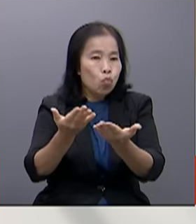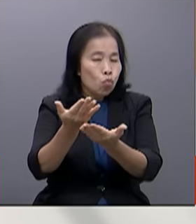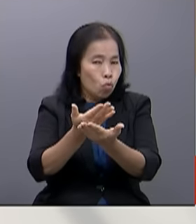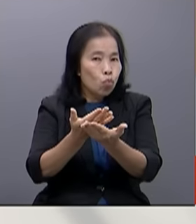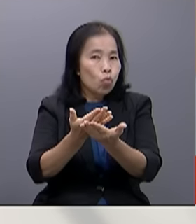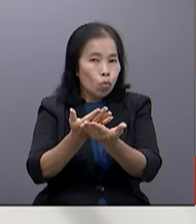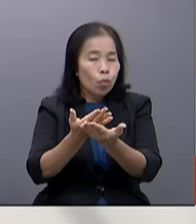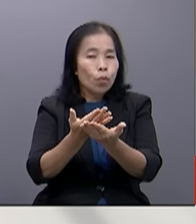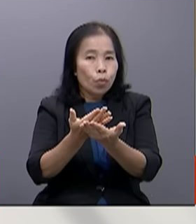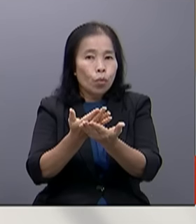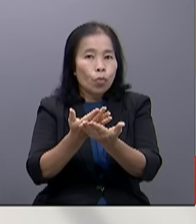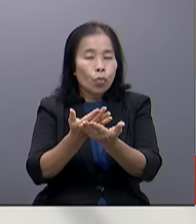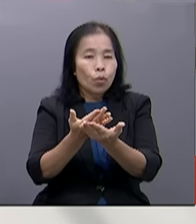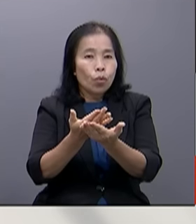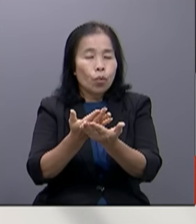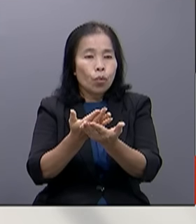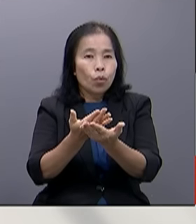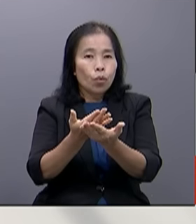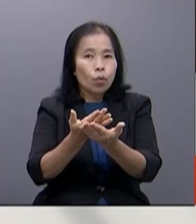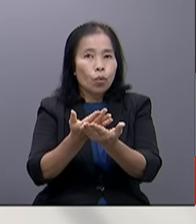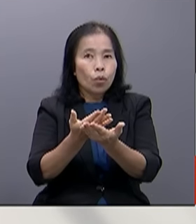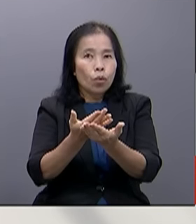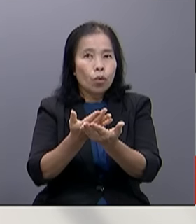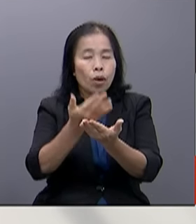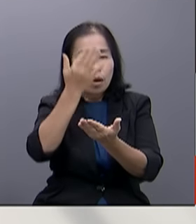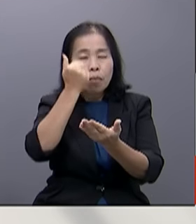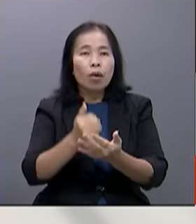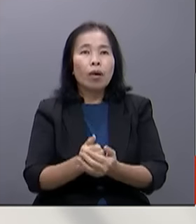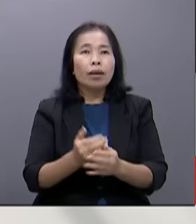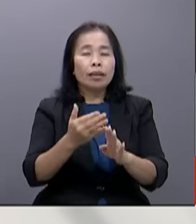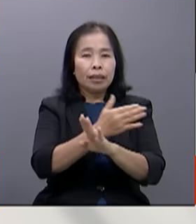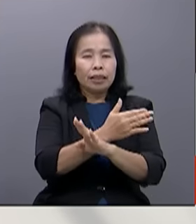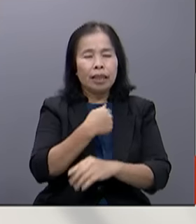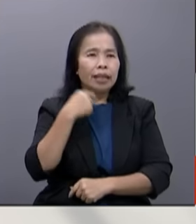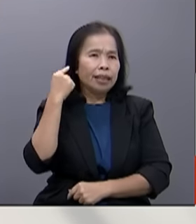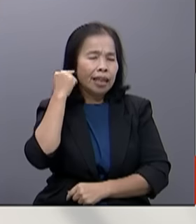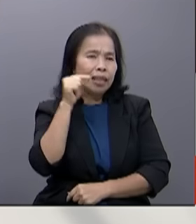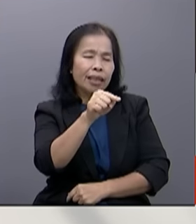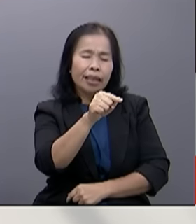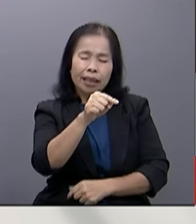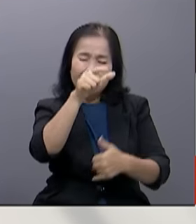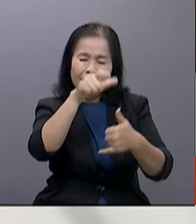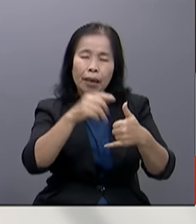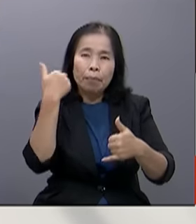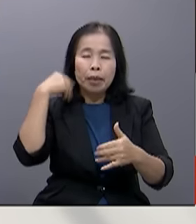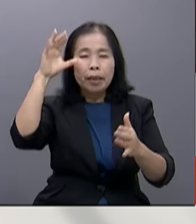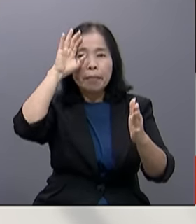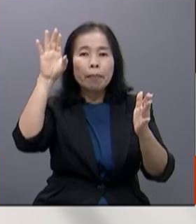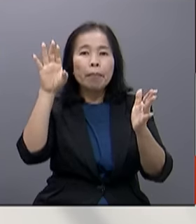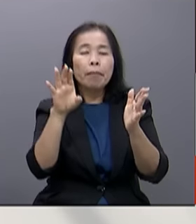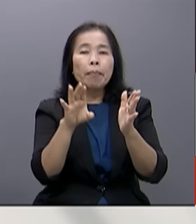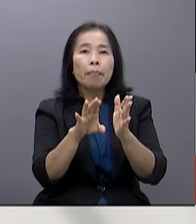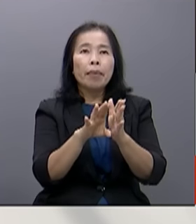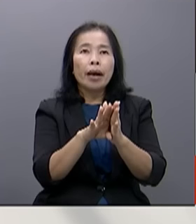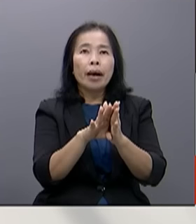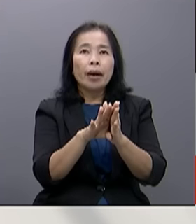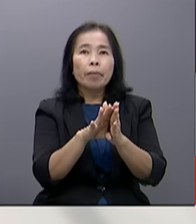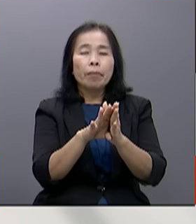รับการดำเนินการเมื่อสักครู่ที่ผมเห็นคุณพรวดีนำภาพข้อกฎหม